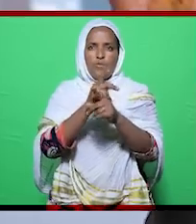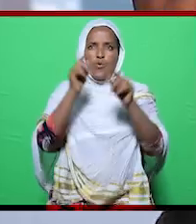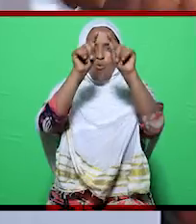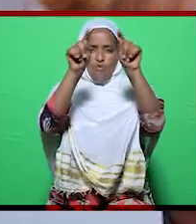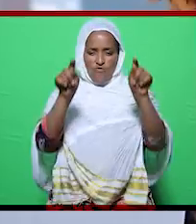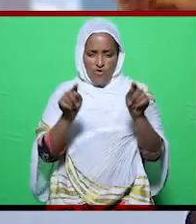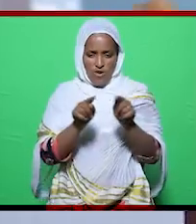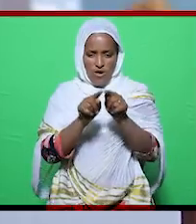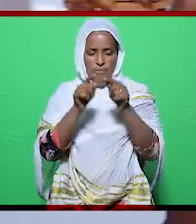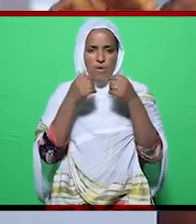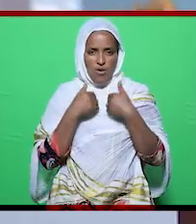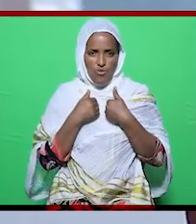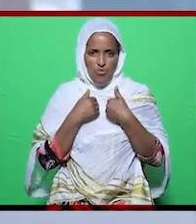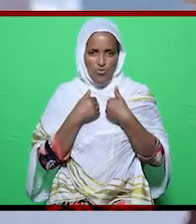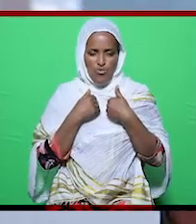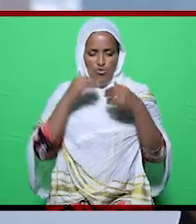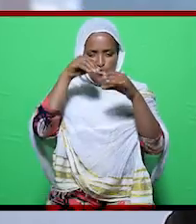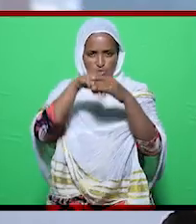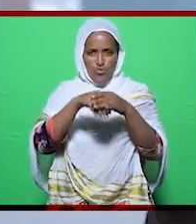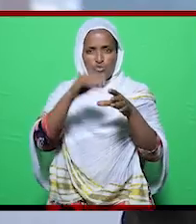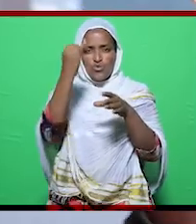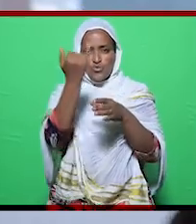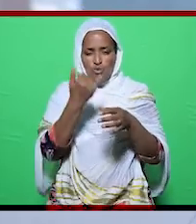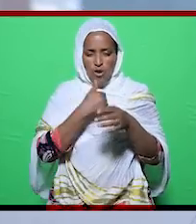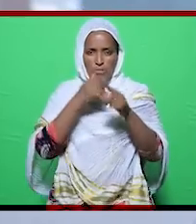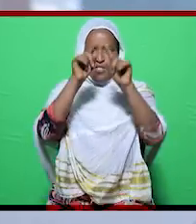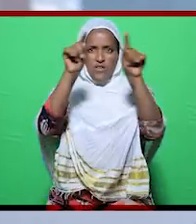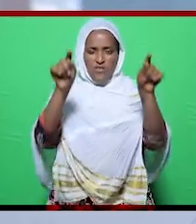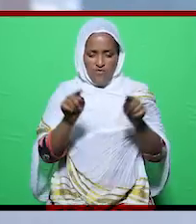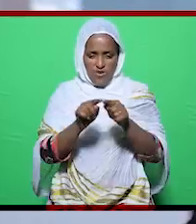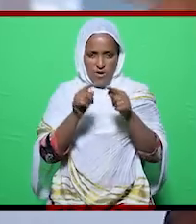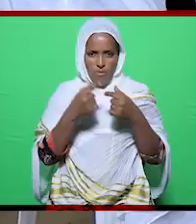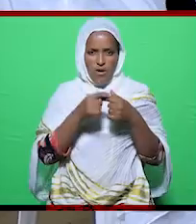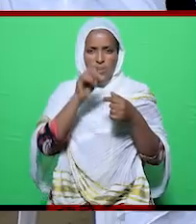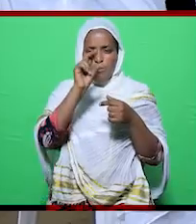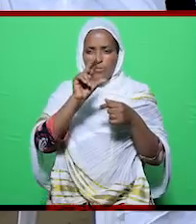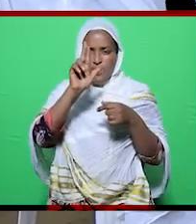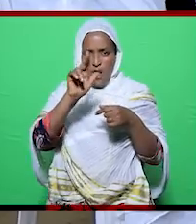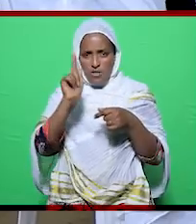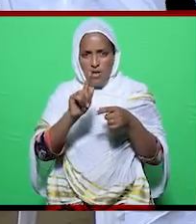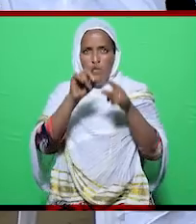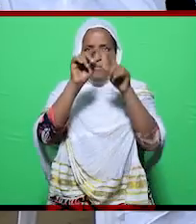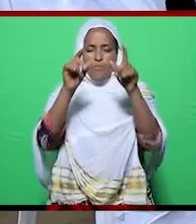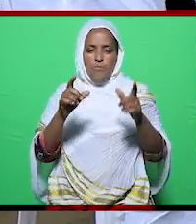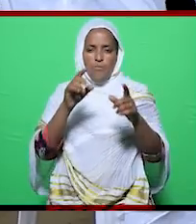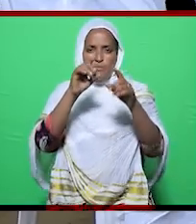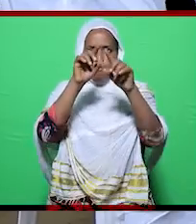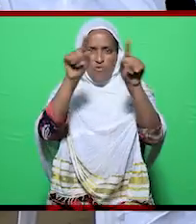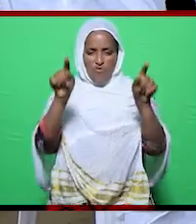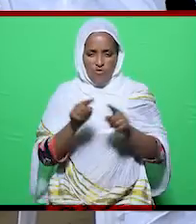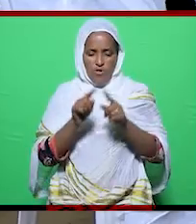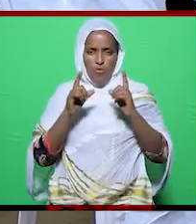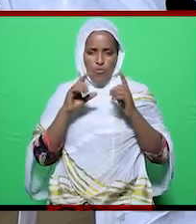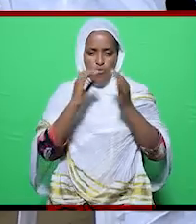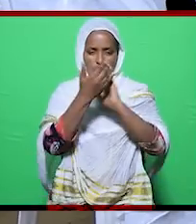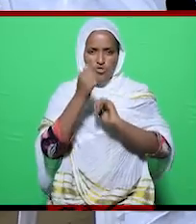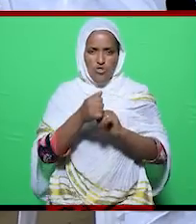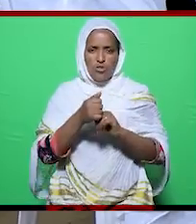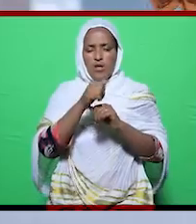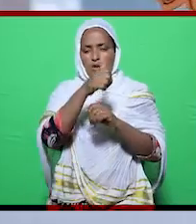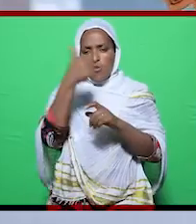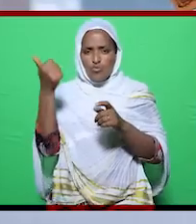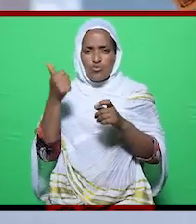አድርገን ጧፋችንን እያበራን ጸሎታችንን እያደረስን ከሆነ አያረጅም። ለምን? አንደኛ የሚጠብቀው ፍሬም አለው።